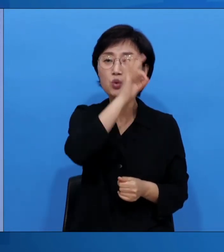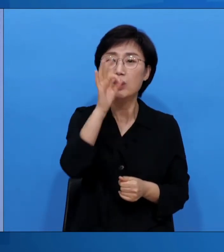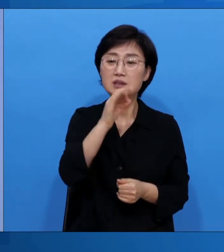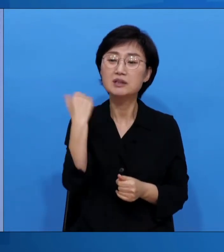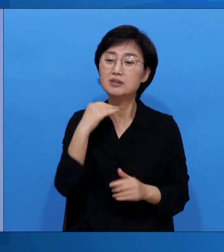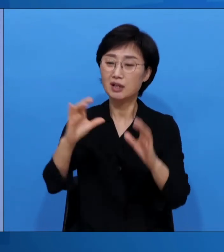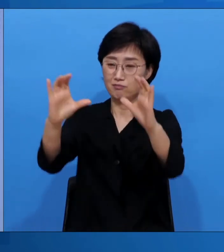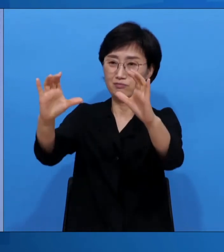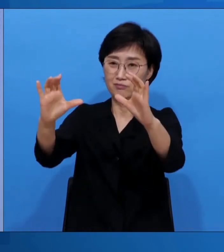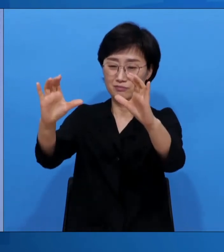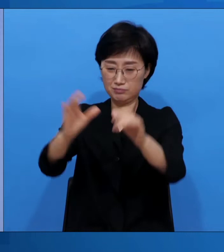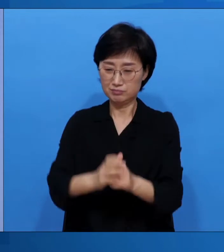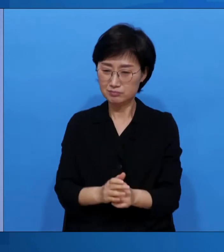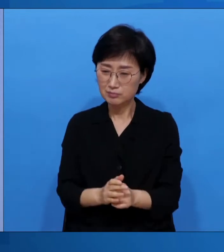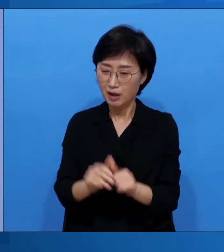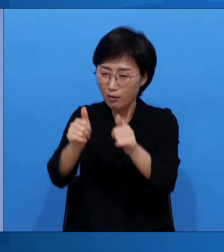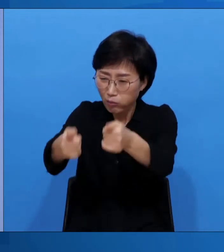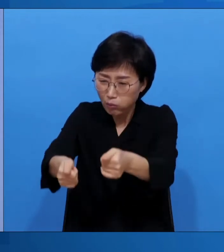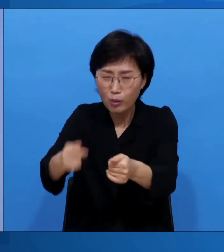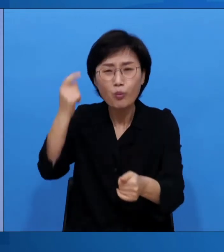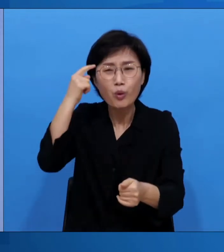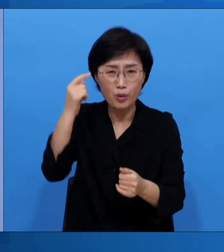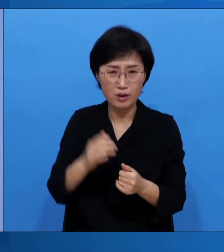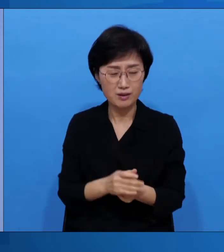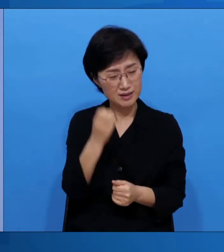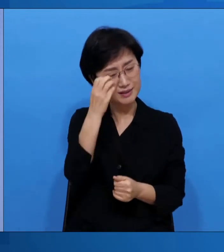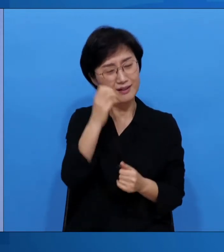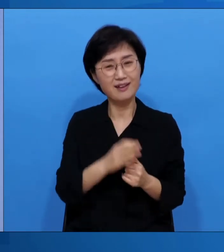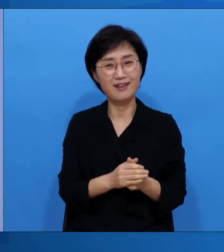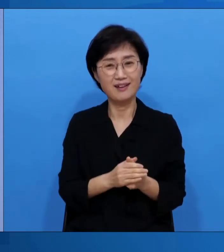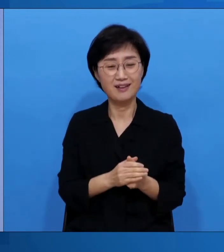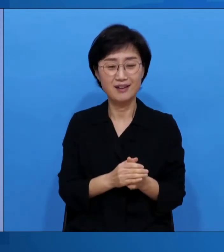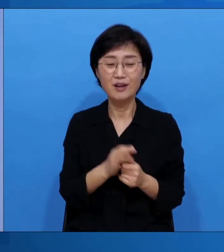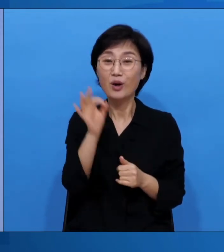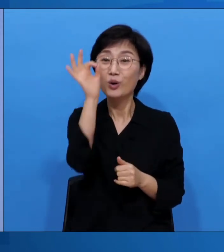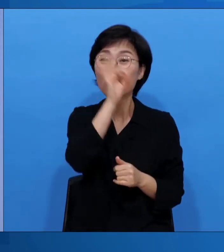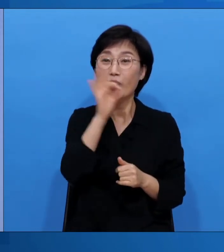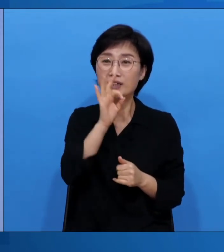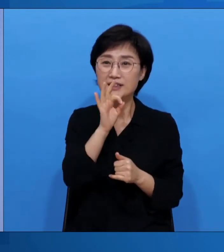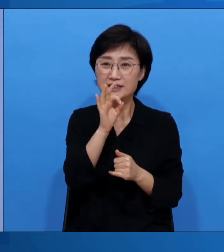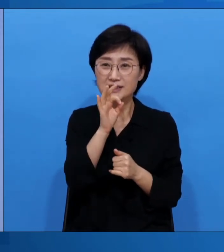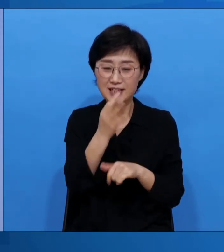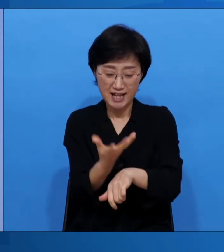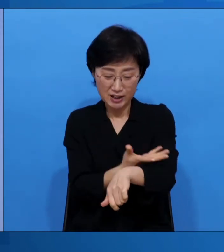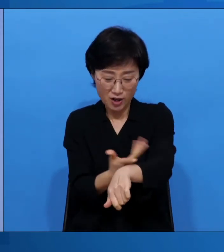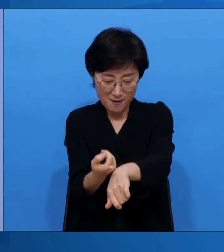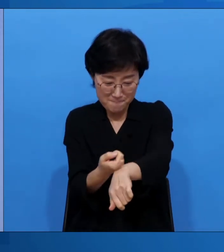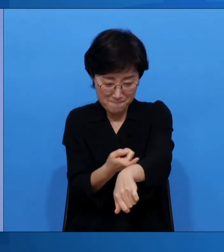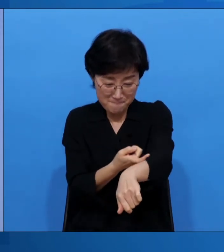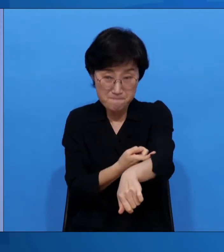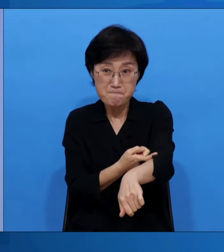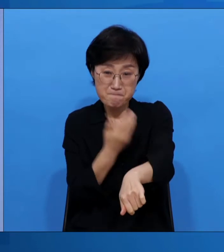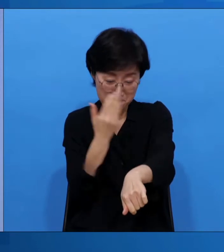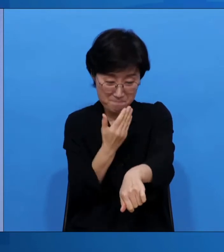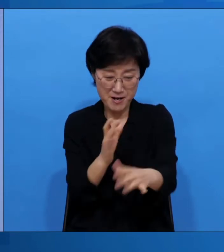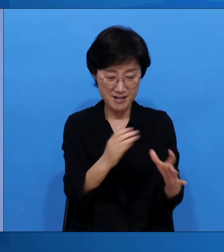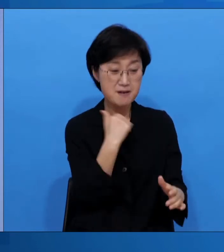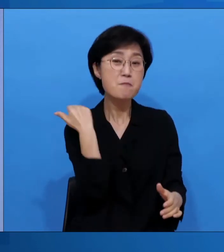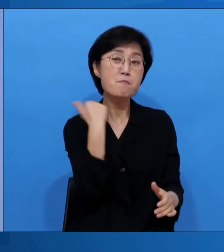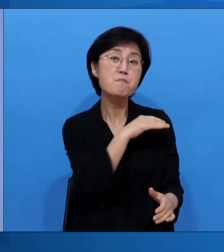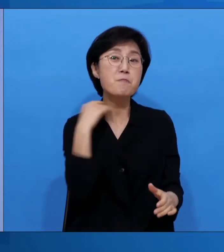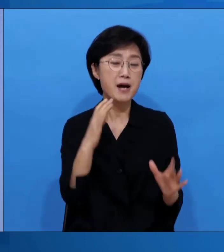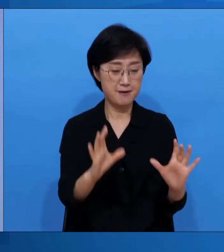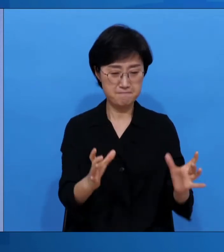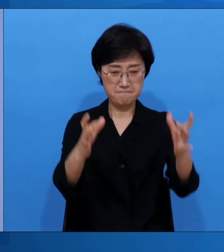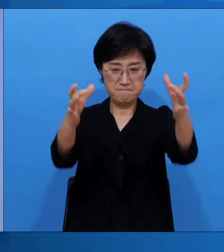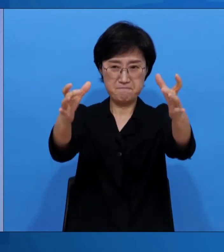보고는 안 하는데 왜 돼지 보고 하냐면 이 돼지 털다 벗겨놓고 절하고. 이래 어렸었단 말이에요. And so how foolish are these people? I don't know why they use a pig's head instead of a